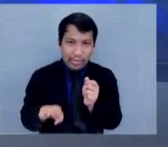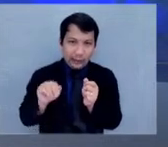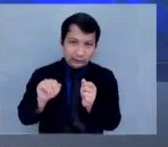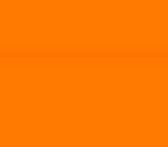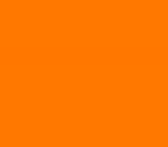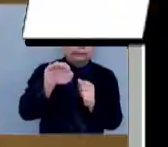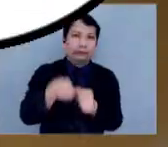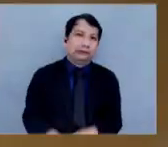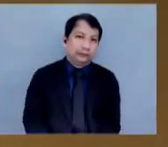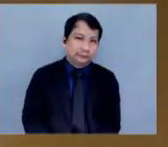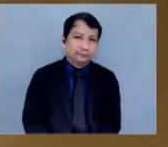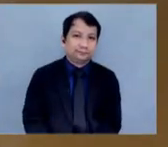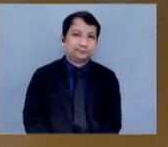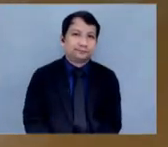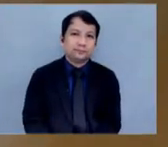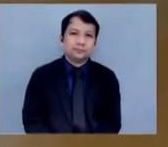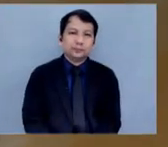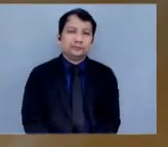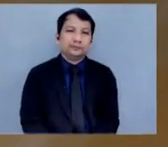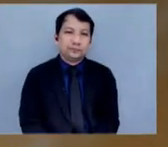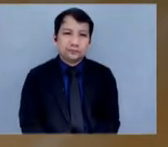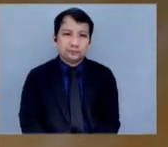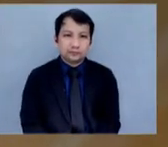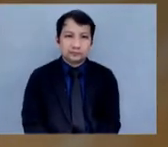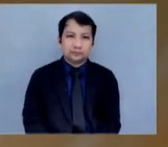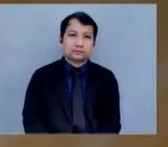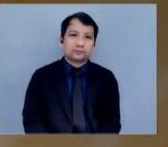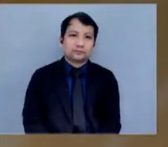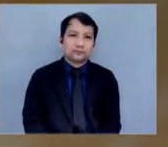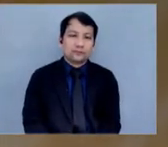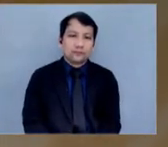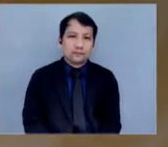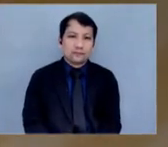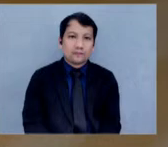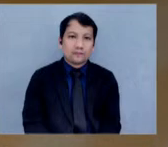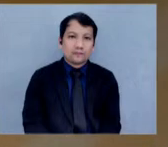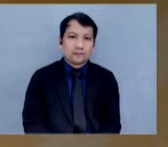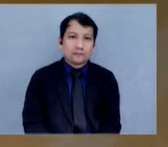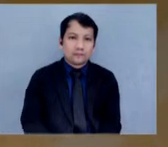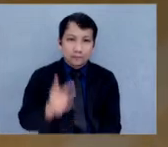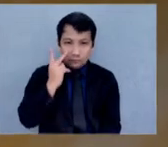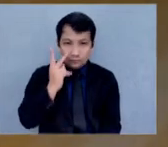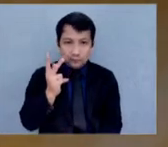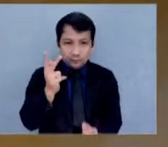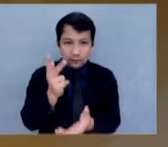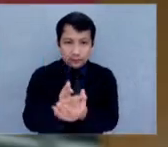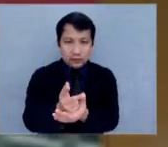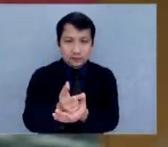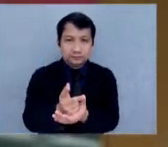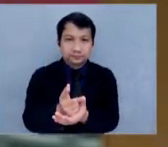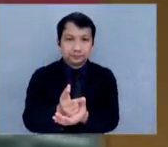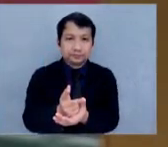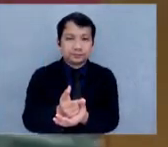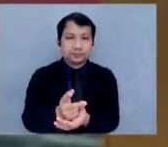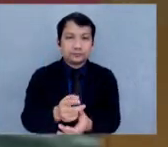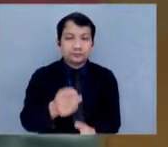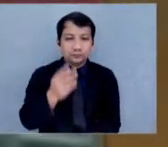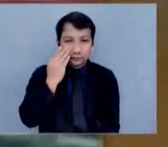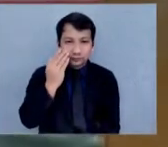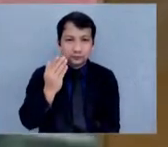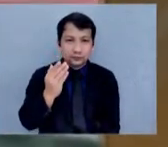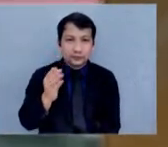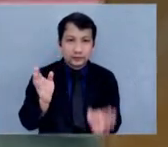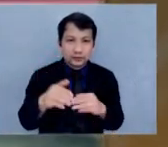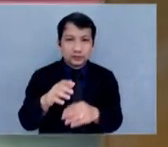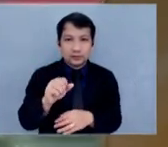Aroa. Sa kuha ng video, makikitang nasa parking lot ng isang fast food restaurant ang mini SUV na to